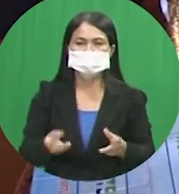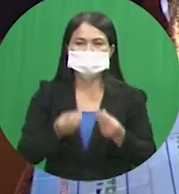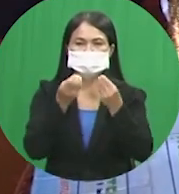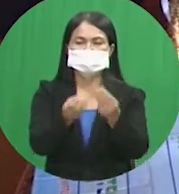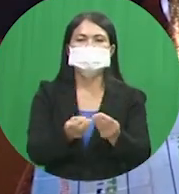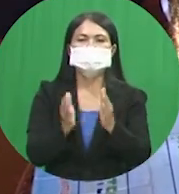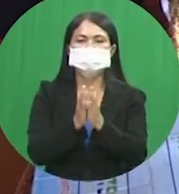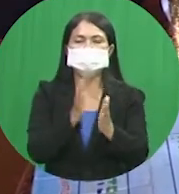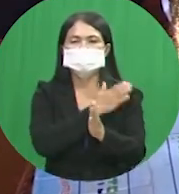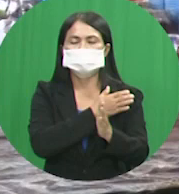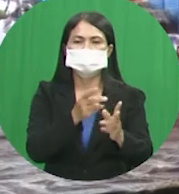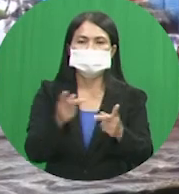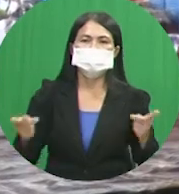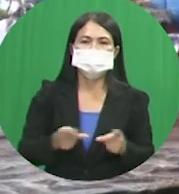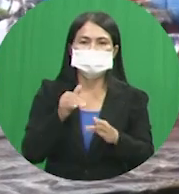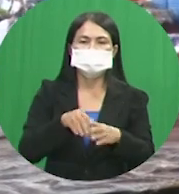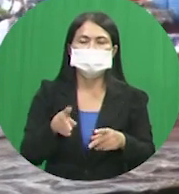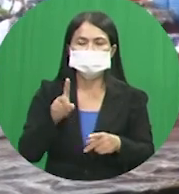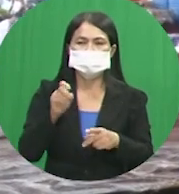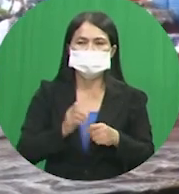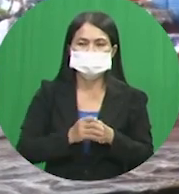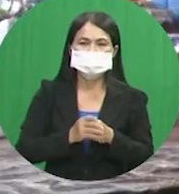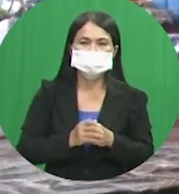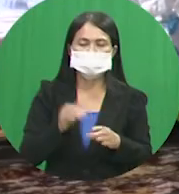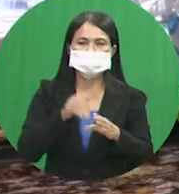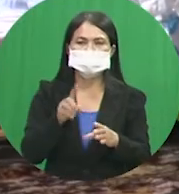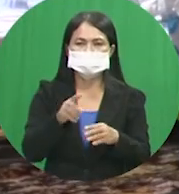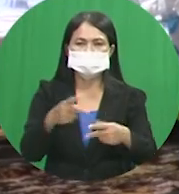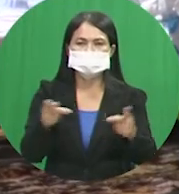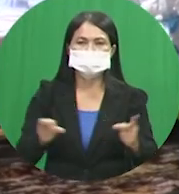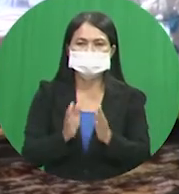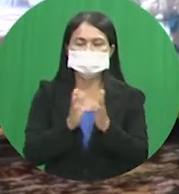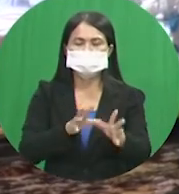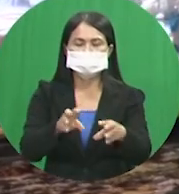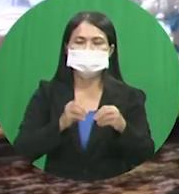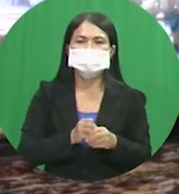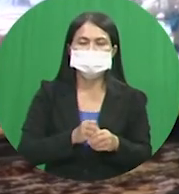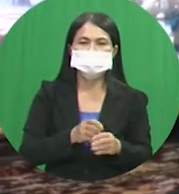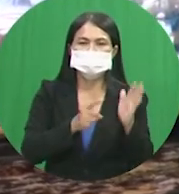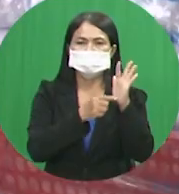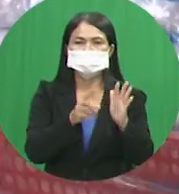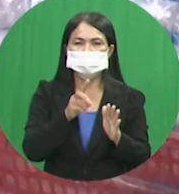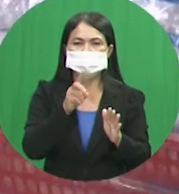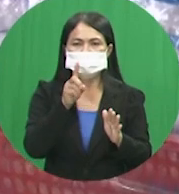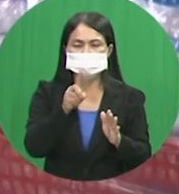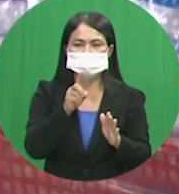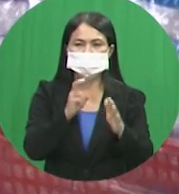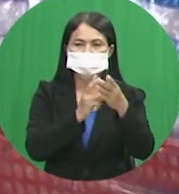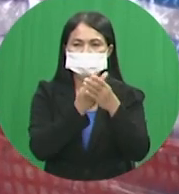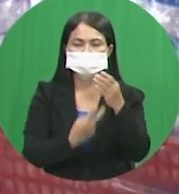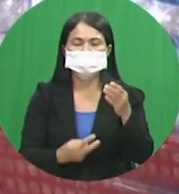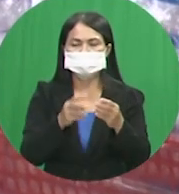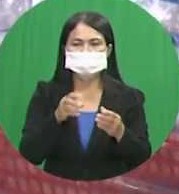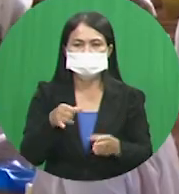កទៅប្រគេនដល់ព្រះសង្ឃក្នុងវត្តចំនួន10ដែលក្នុងមួយវត្តមួយវត្តទទួលបានទៀនព្រះវស្សាមួយគូអង្ករ